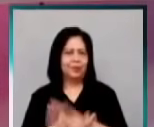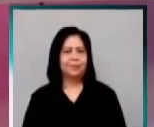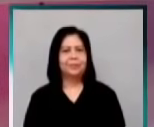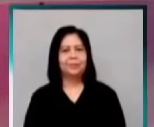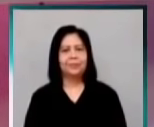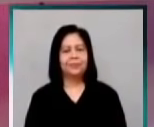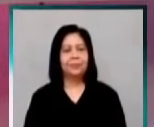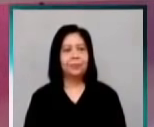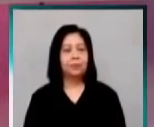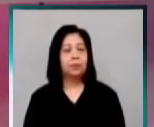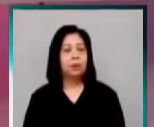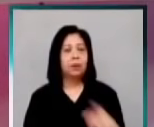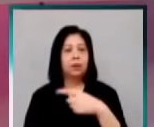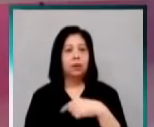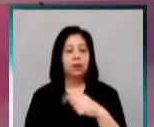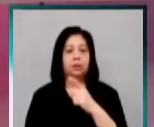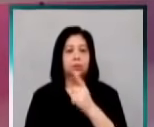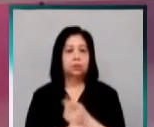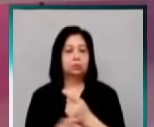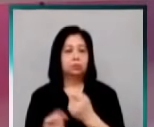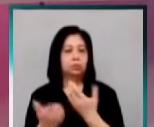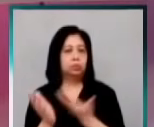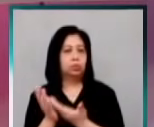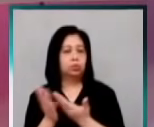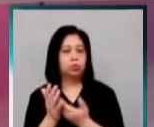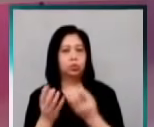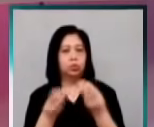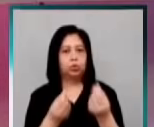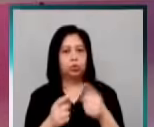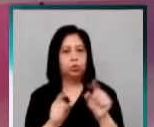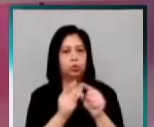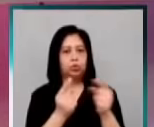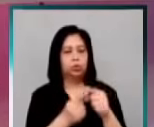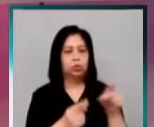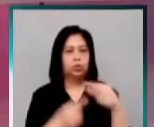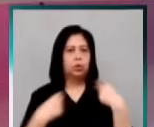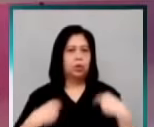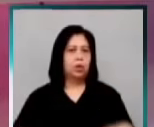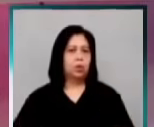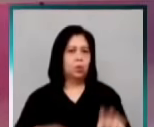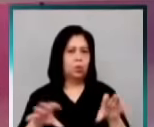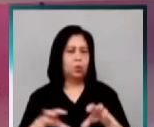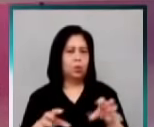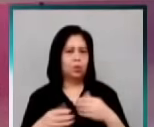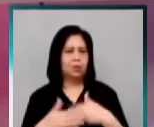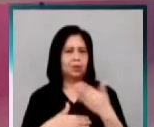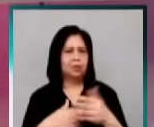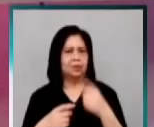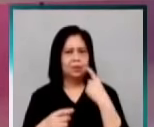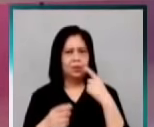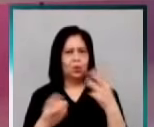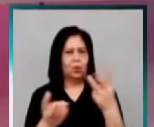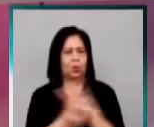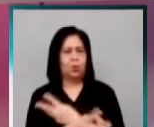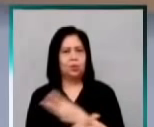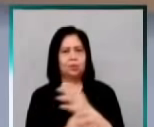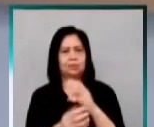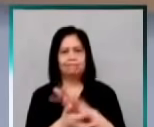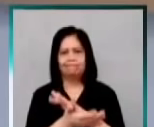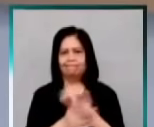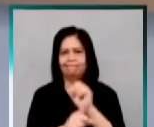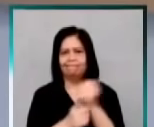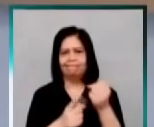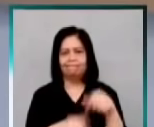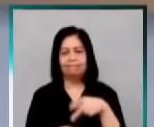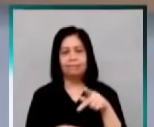Konkretong solusyon ang panawagan sa gobyerno ng ilang grupo ng health workers kasunod ng paglala ng COVID situation sa bansa. Nanganganib